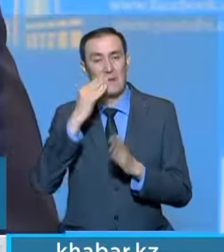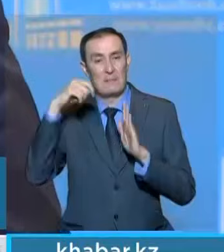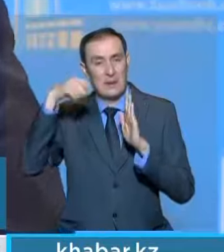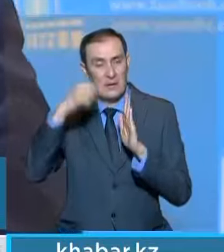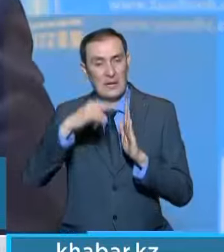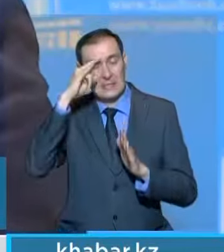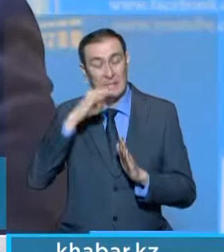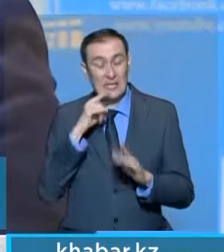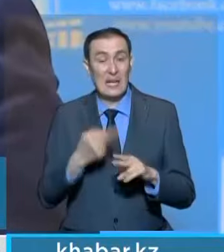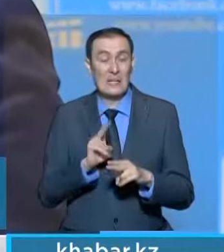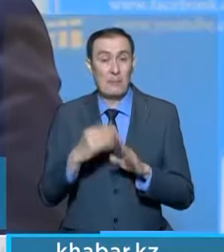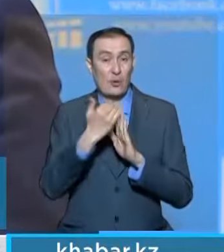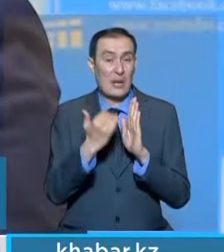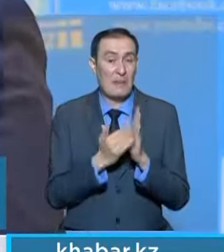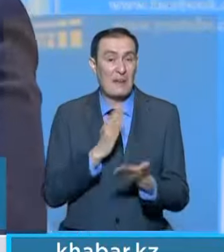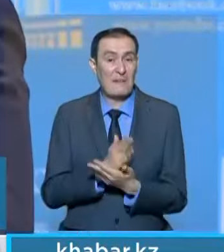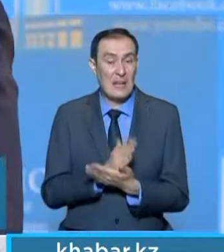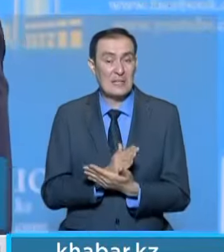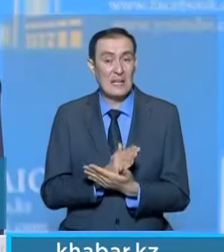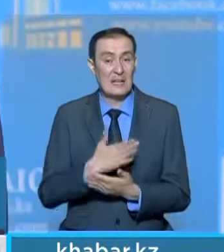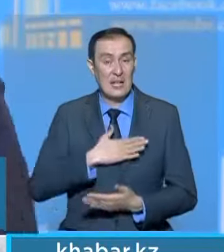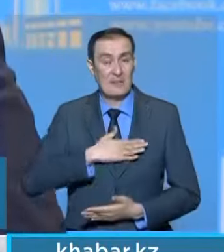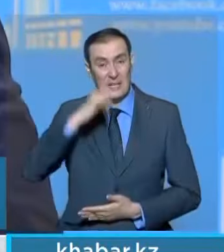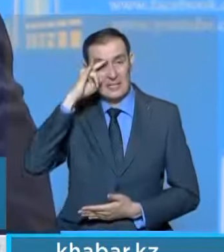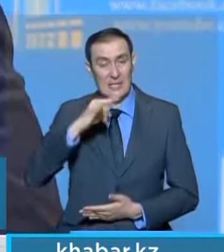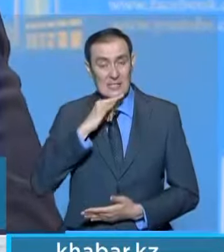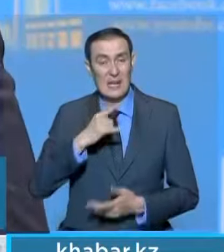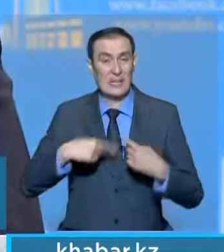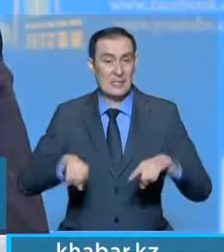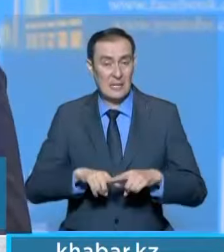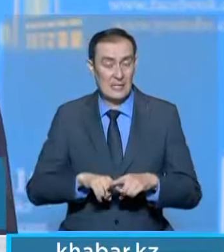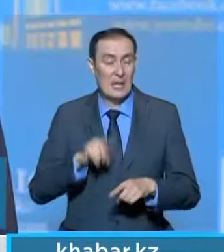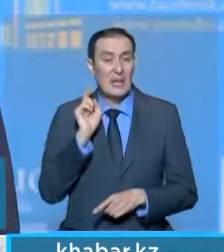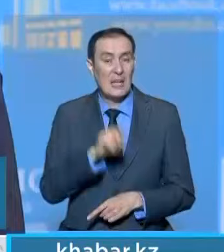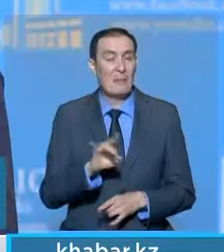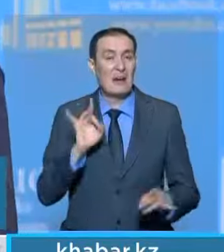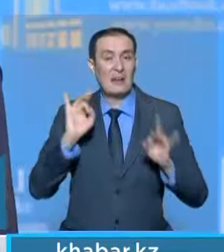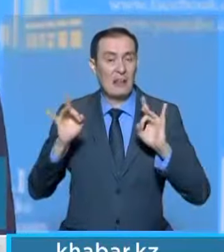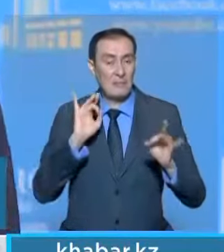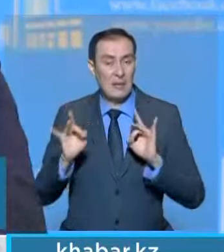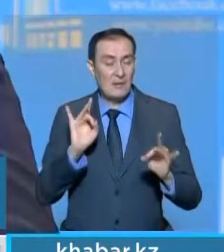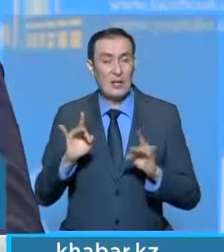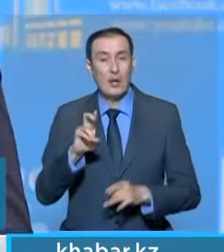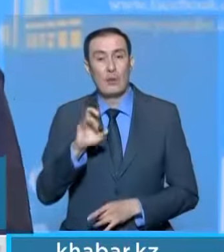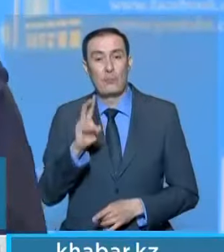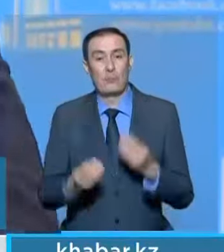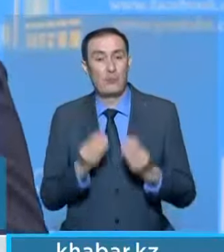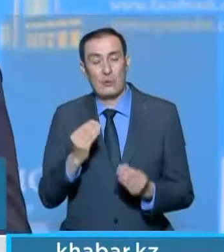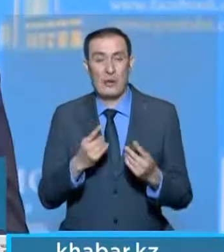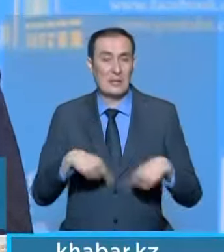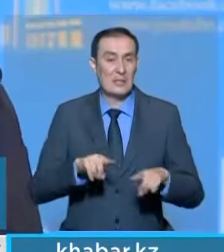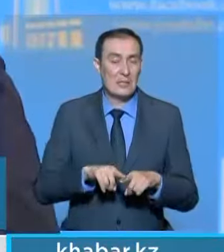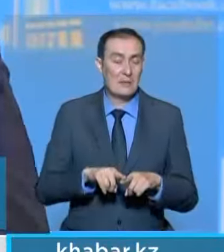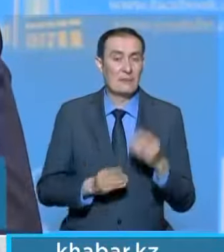казахстанские, если эта платформа является казахстанского провайдера, то там рекламировать букмекерские конторы